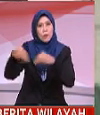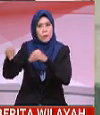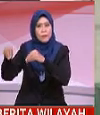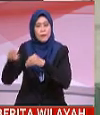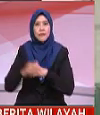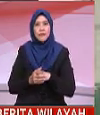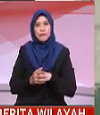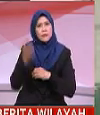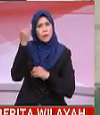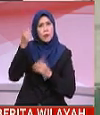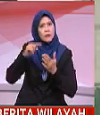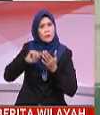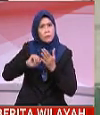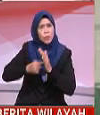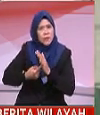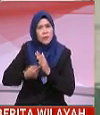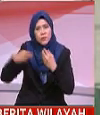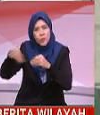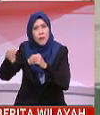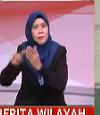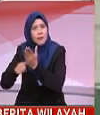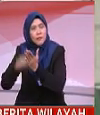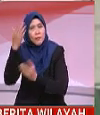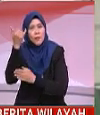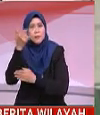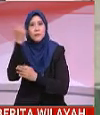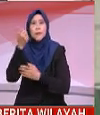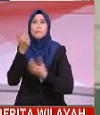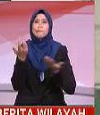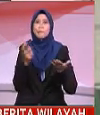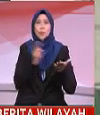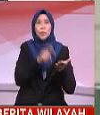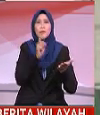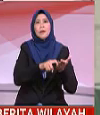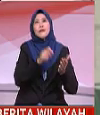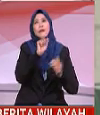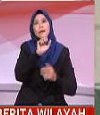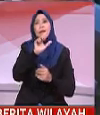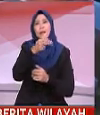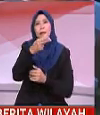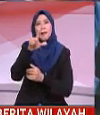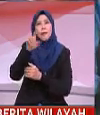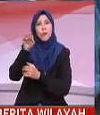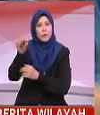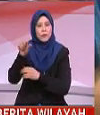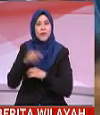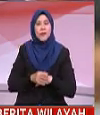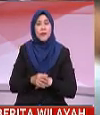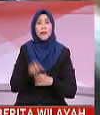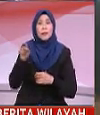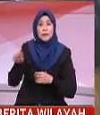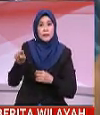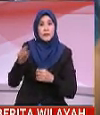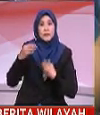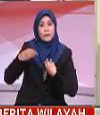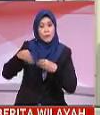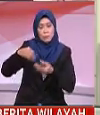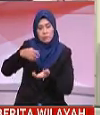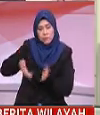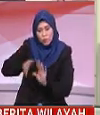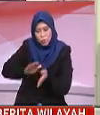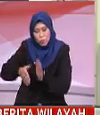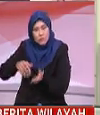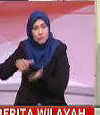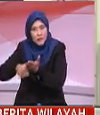mengedar dadah kena membayar hutang along sebanyak RM10,000. Modus operandi melibatkan suspek akan membungkus dan mengedar dadah